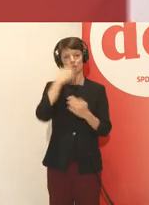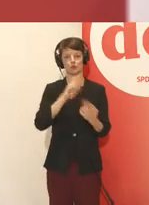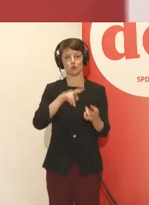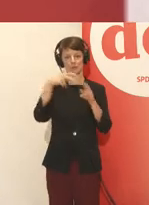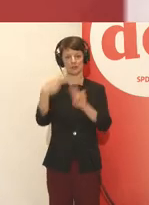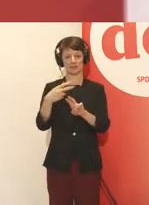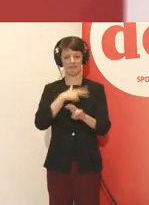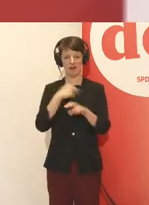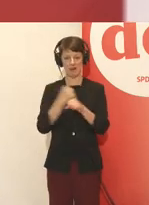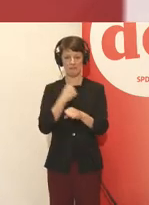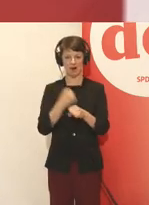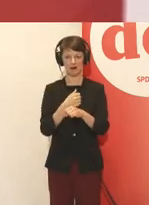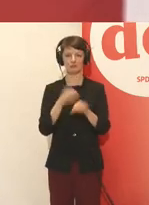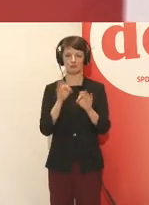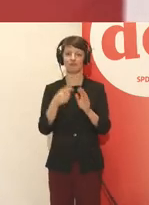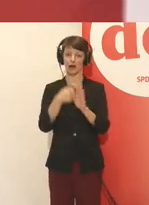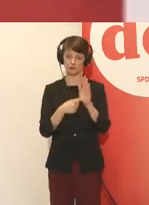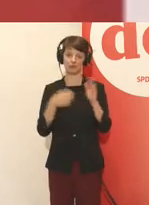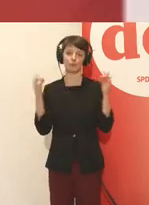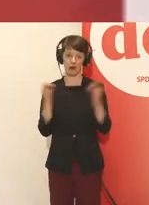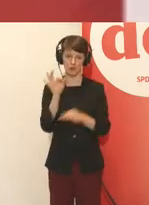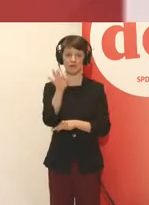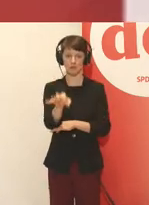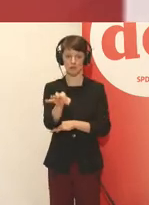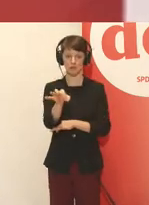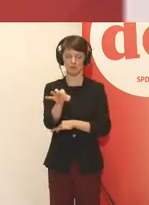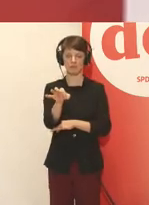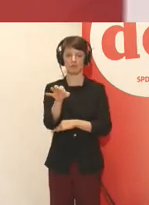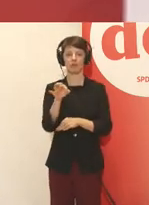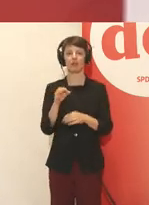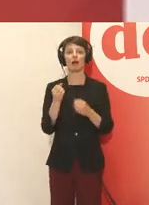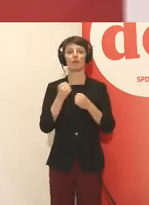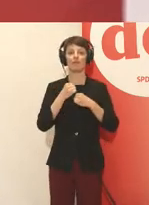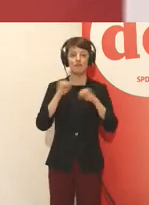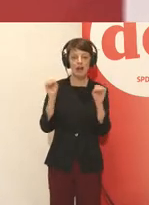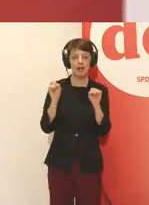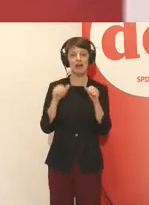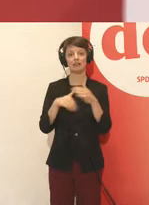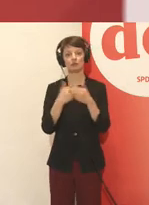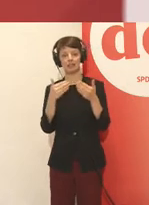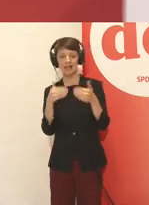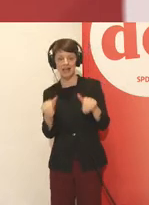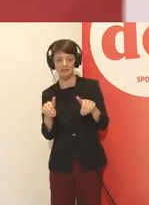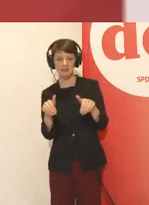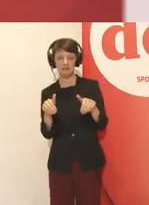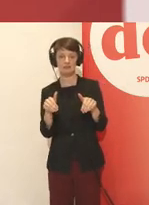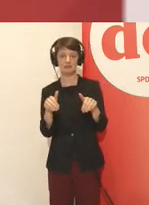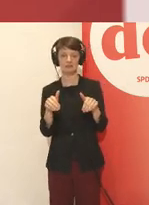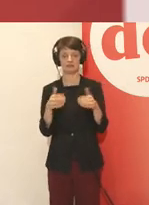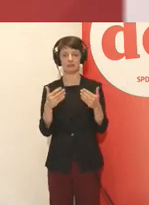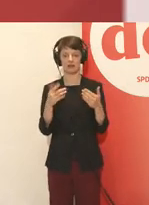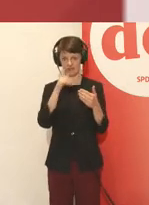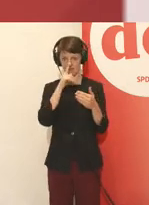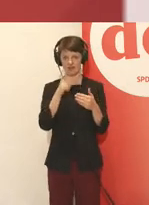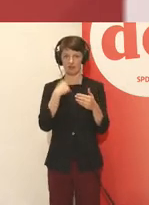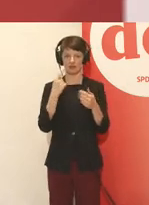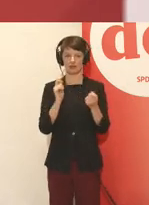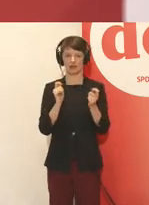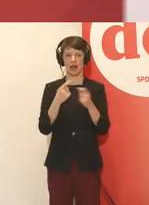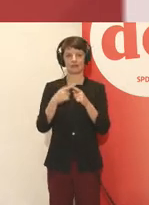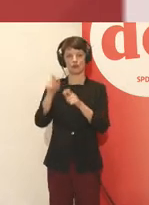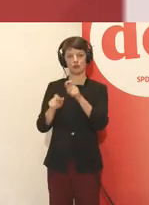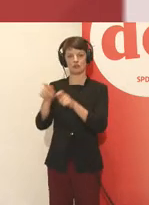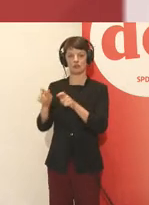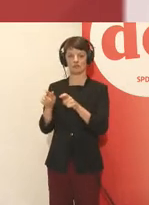wollen und dafür die richtigen voraussetzungen brauchen aber freiheiten grenzen auch da oder haben ihre grenzen da wo sie zur unfreiheit anderer